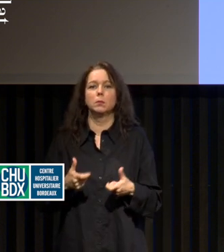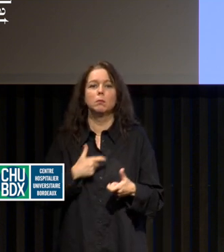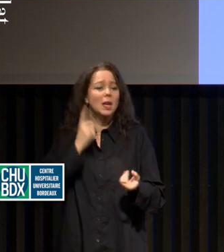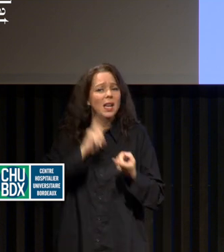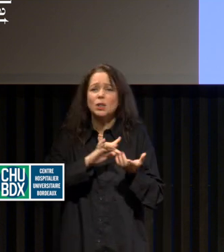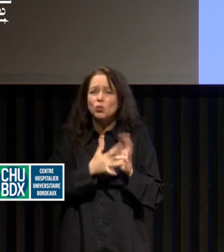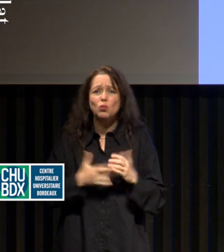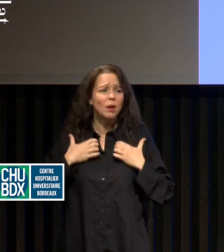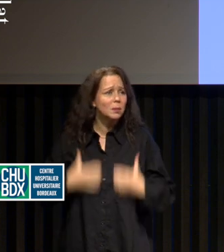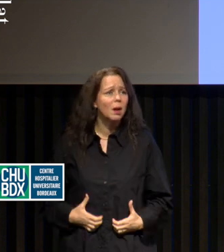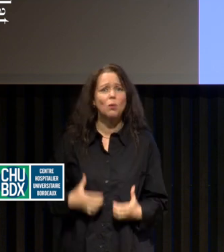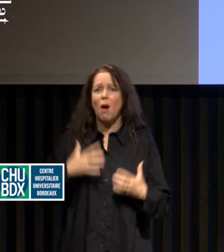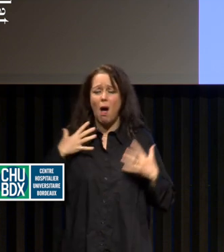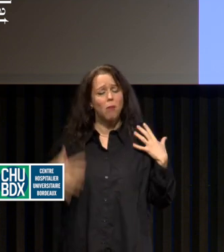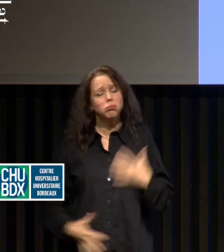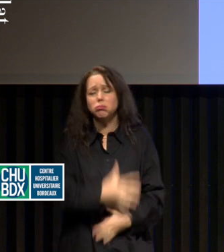respiratoire, et ainsi de suite.